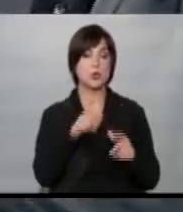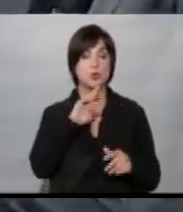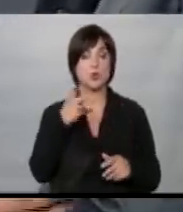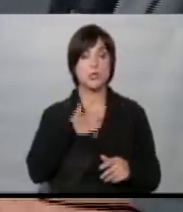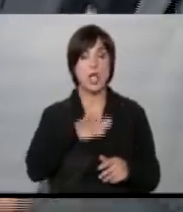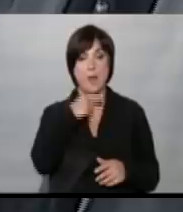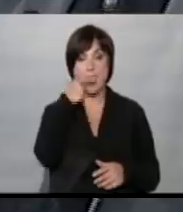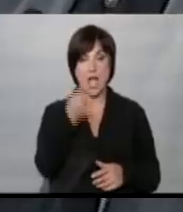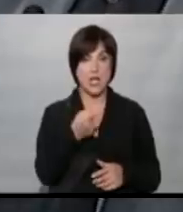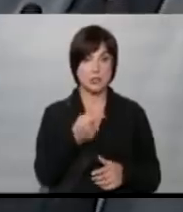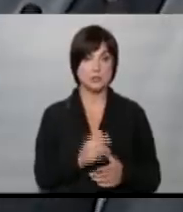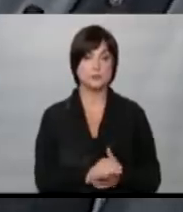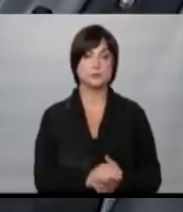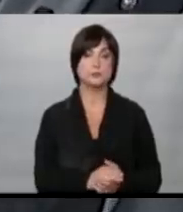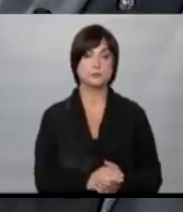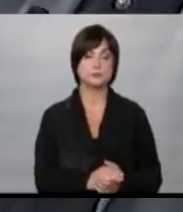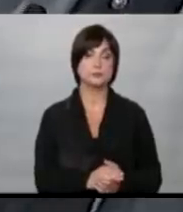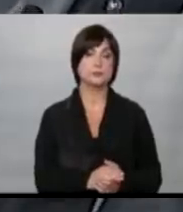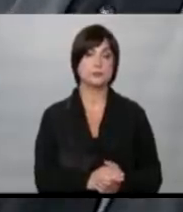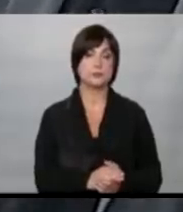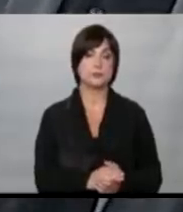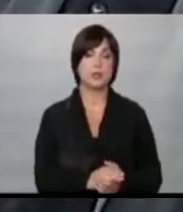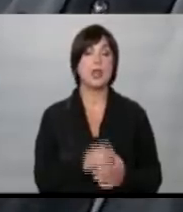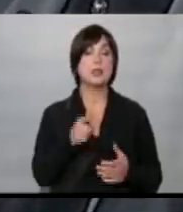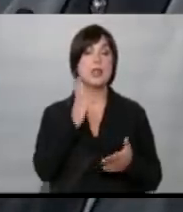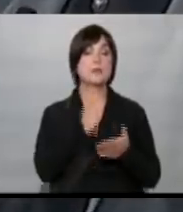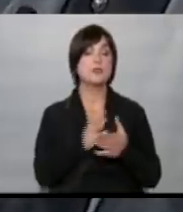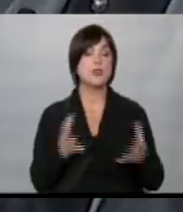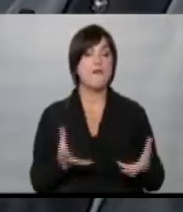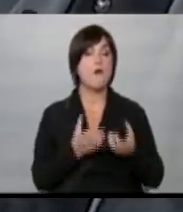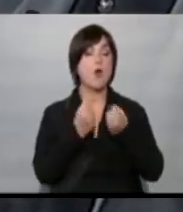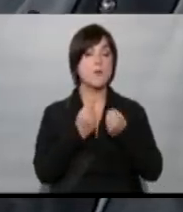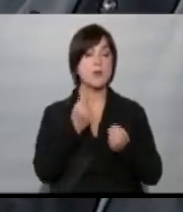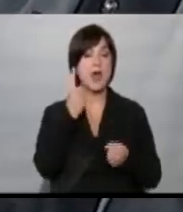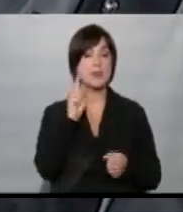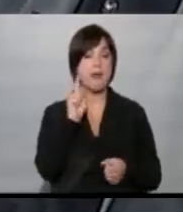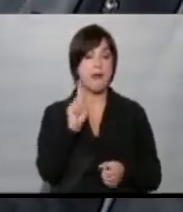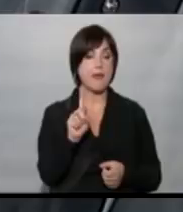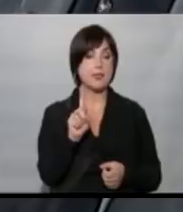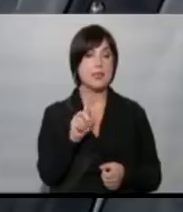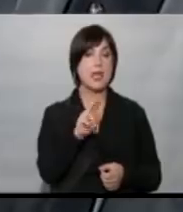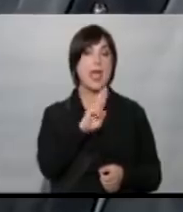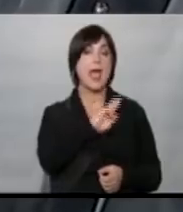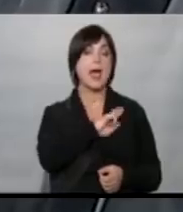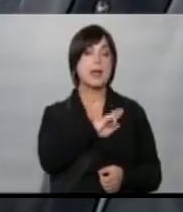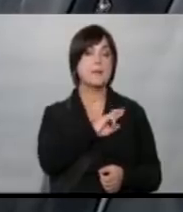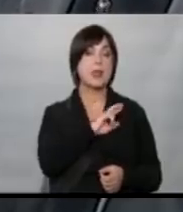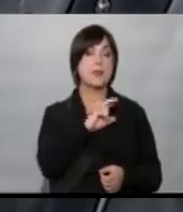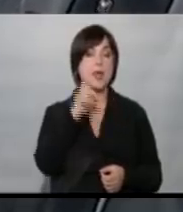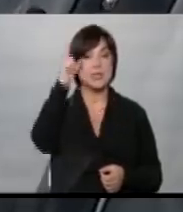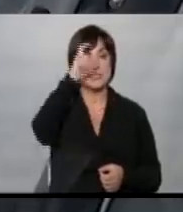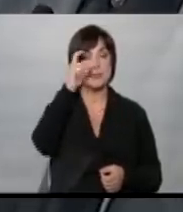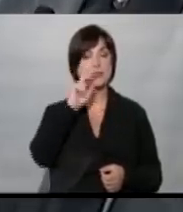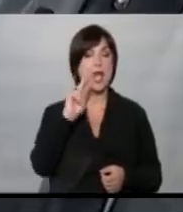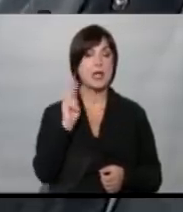кажам. Оста го плашете народот со војни. Нели беше формирана една Република Српска крајна, тоа